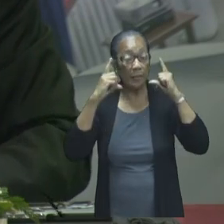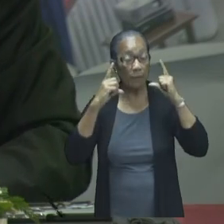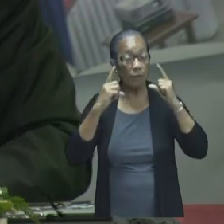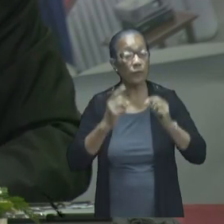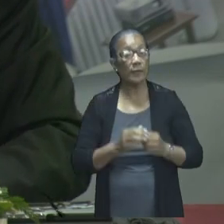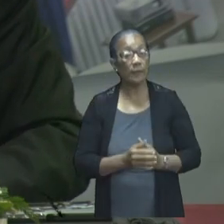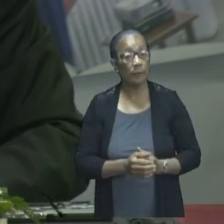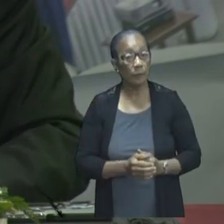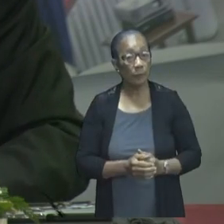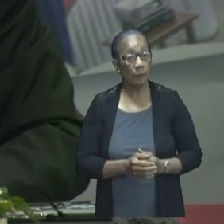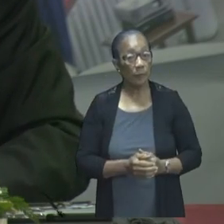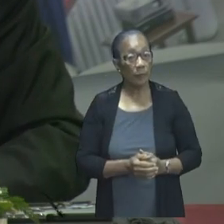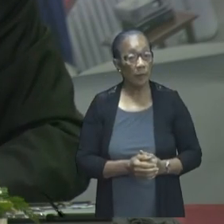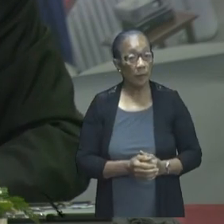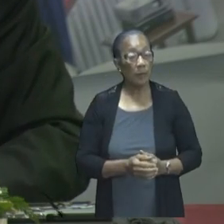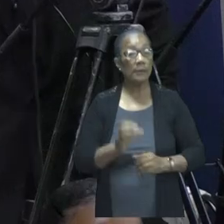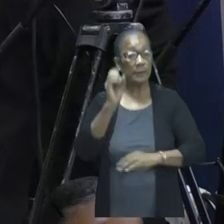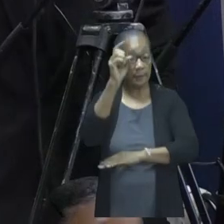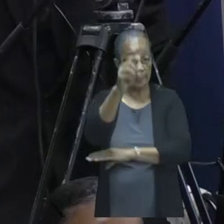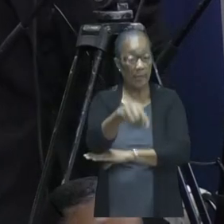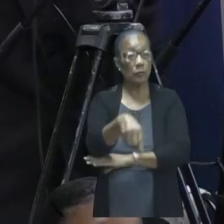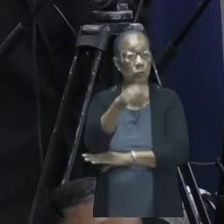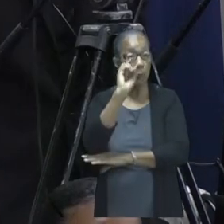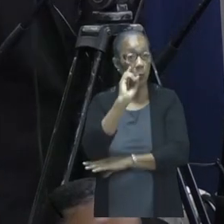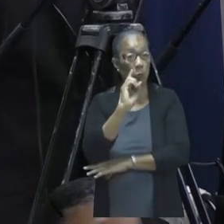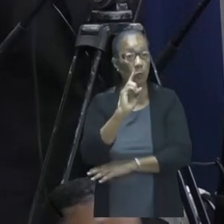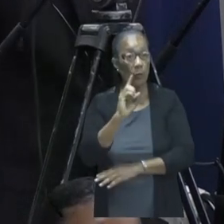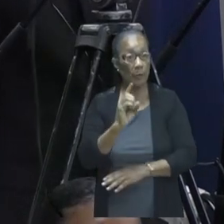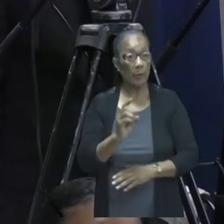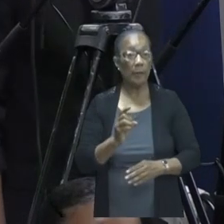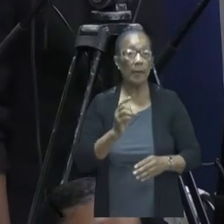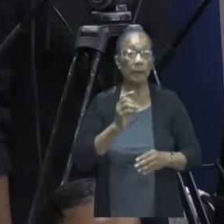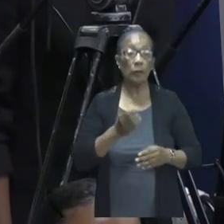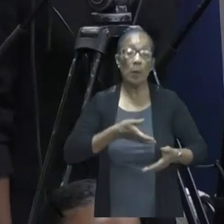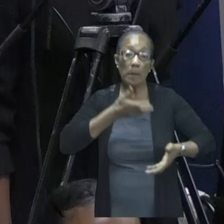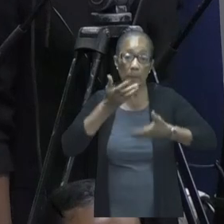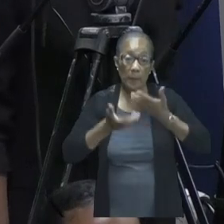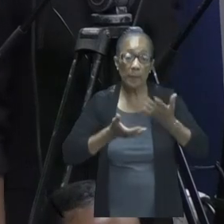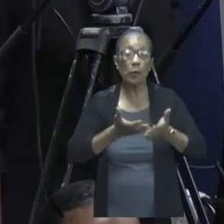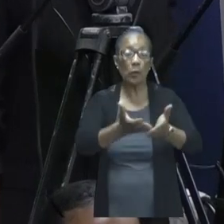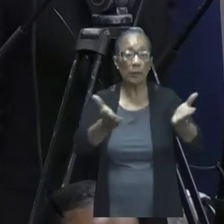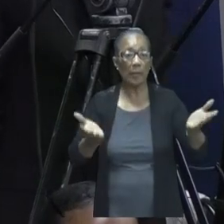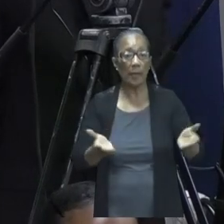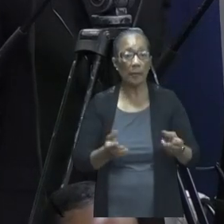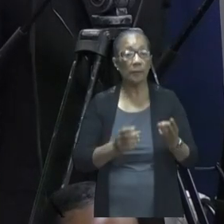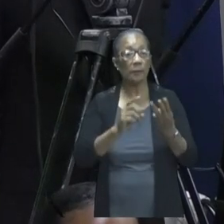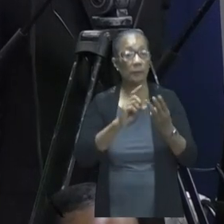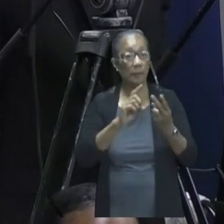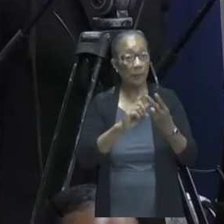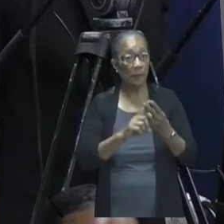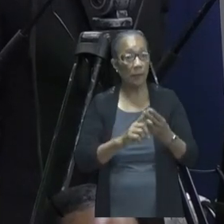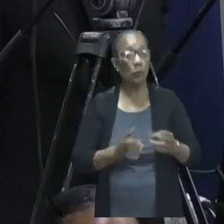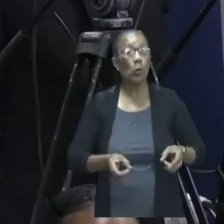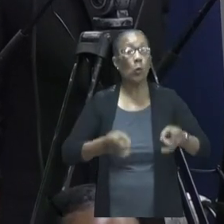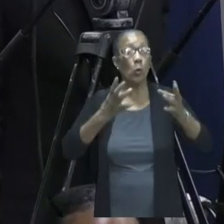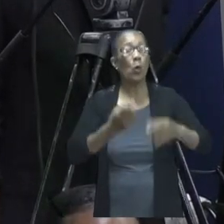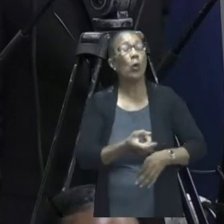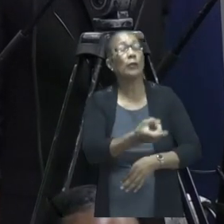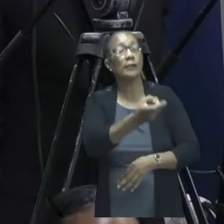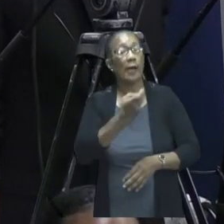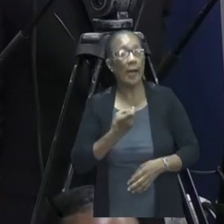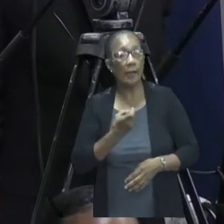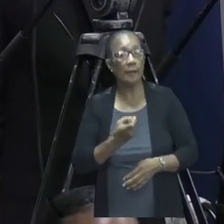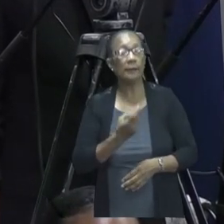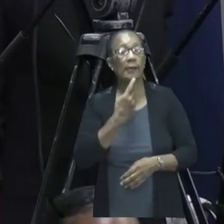doorlichting van staatsolie ik heb nog twee vragen hoe uitdagend is het president om